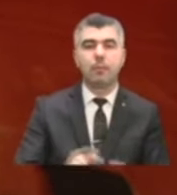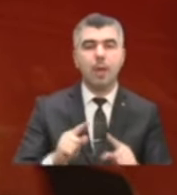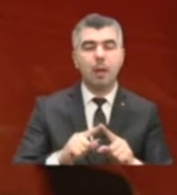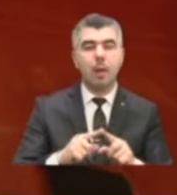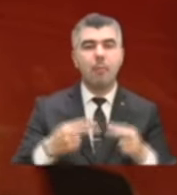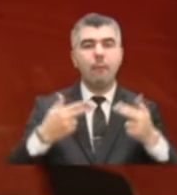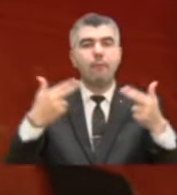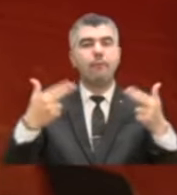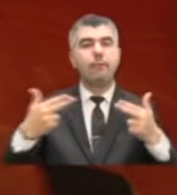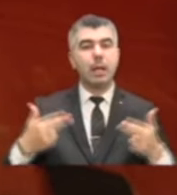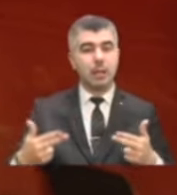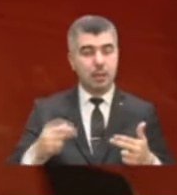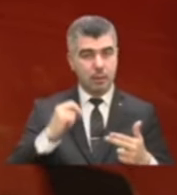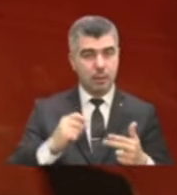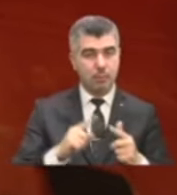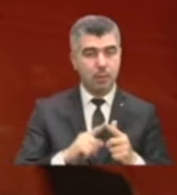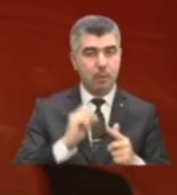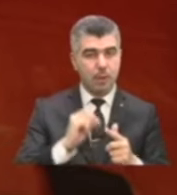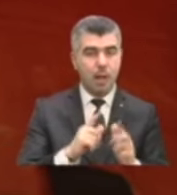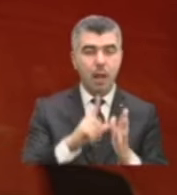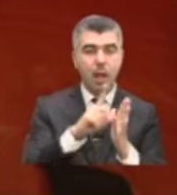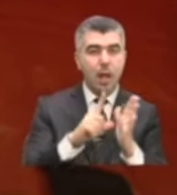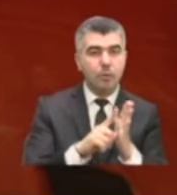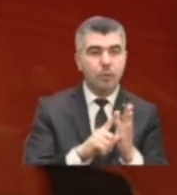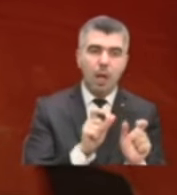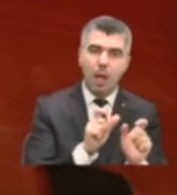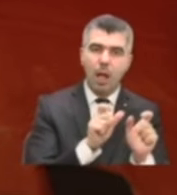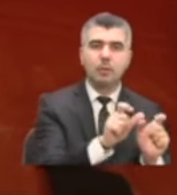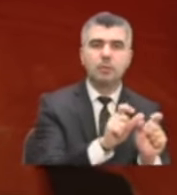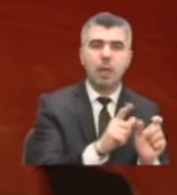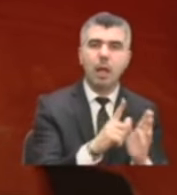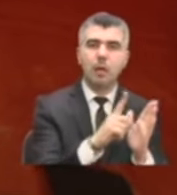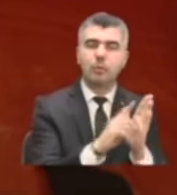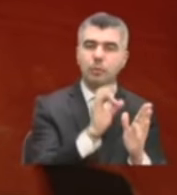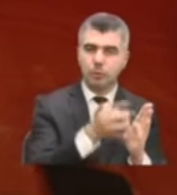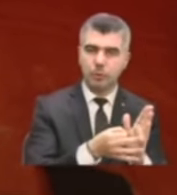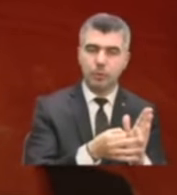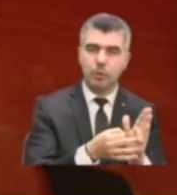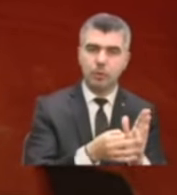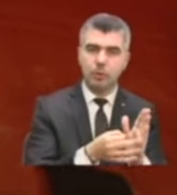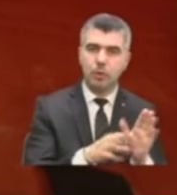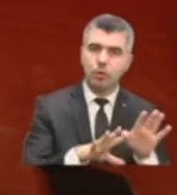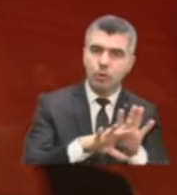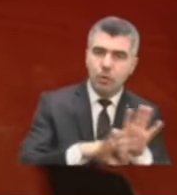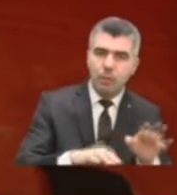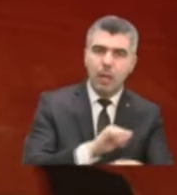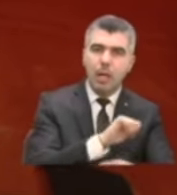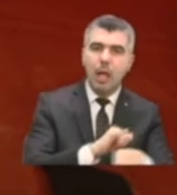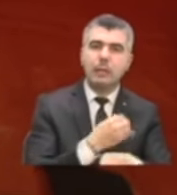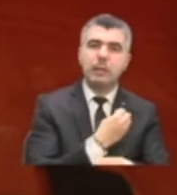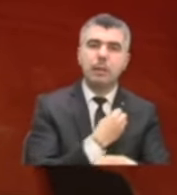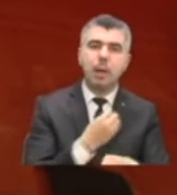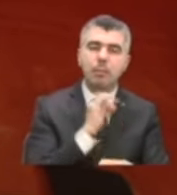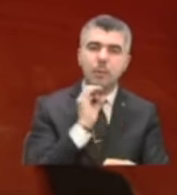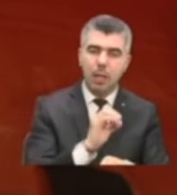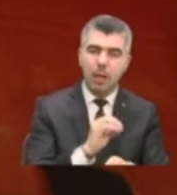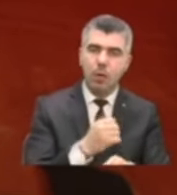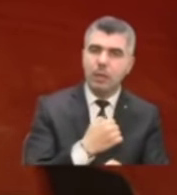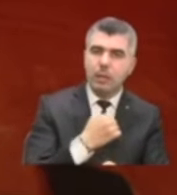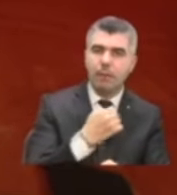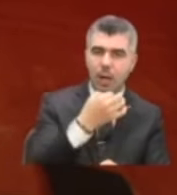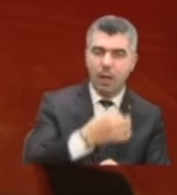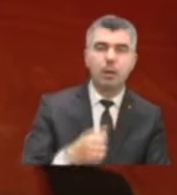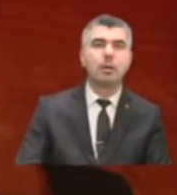الفنيه، من بينها المرسوم المتعلق بالحمايه الاجتماعيه للفنان، كذلك المطلب وما يمكنناش نتكلموا على صناعه ثقافيه بدون الدفاع على الفنانات